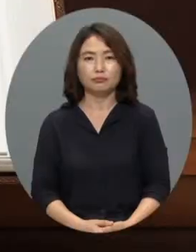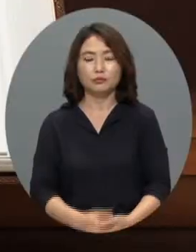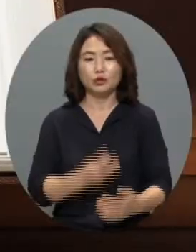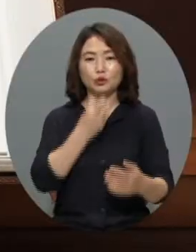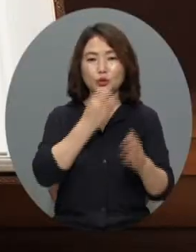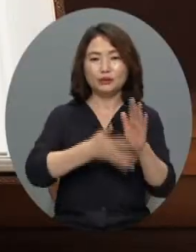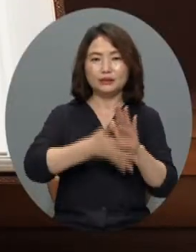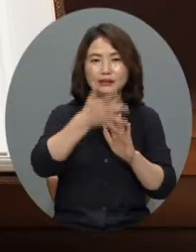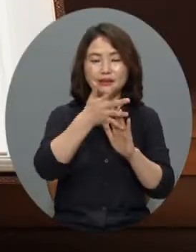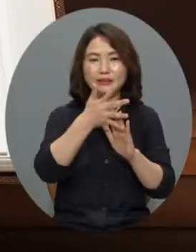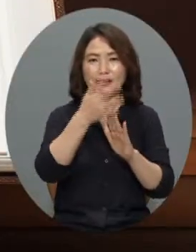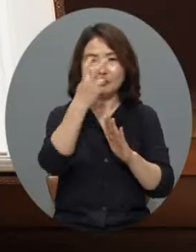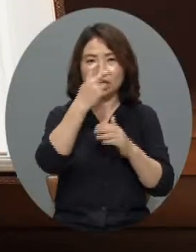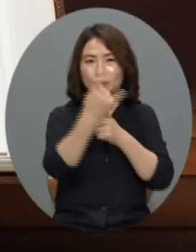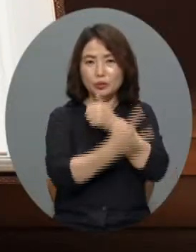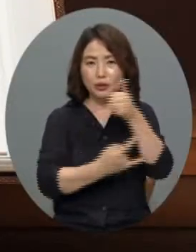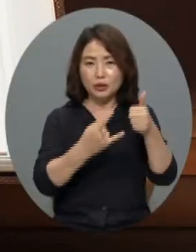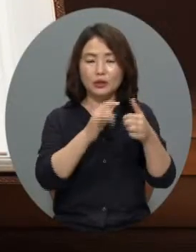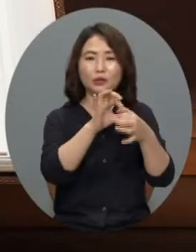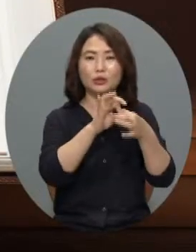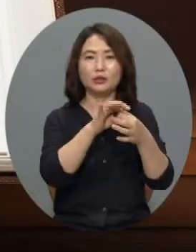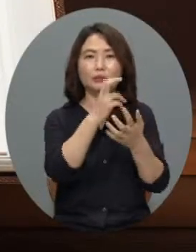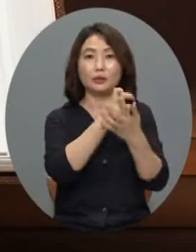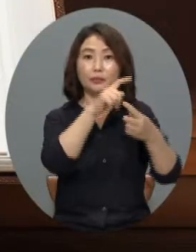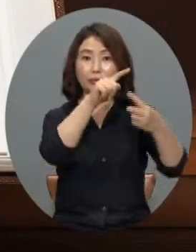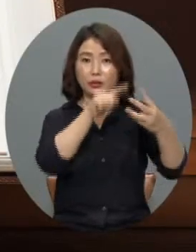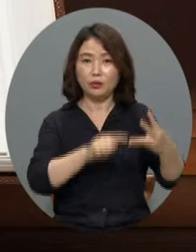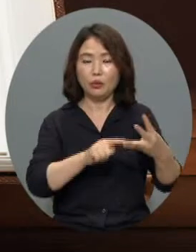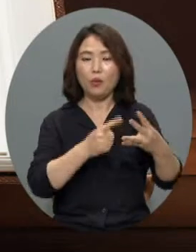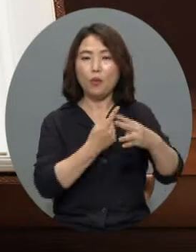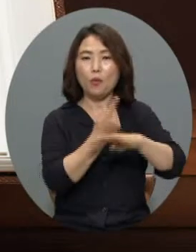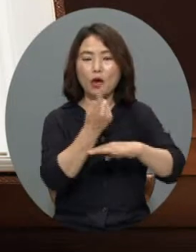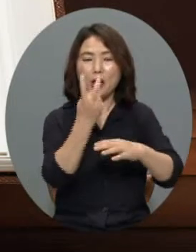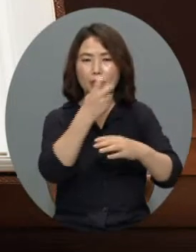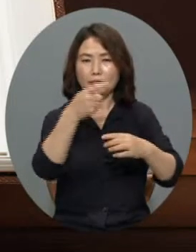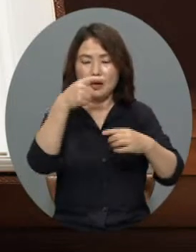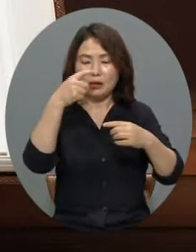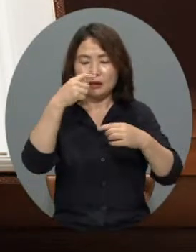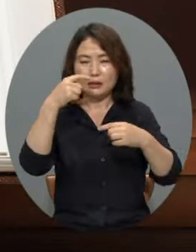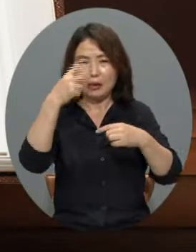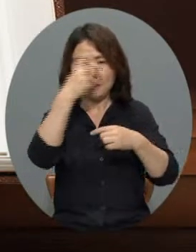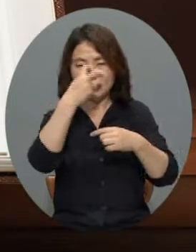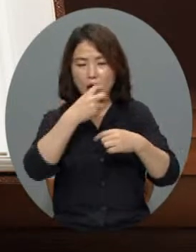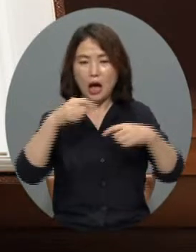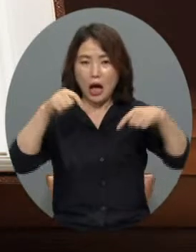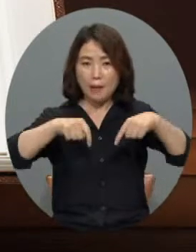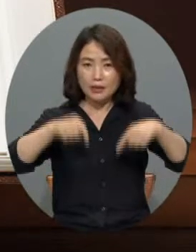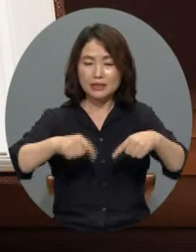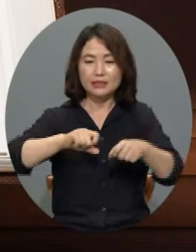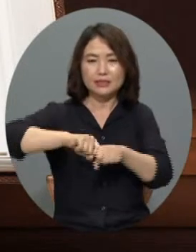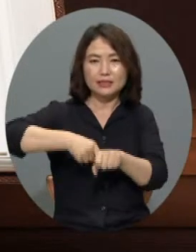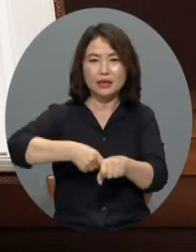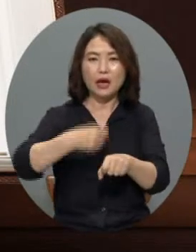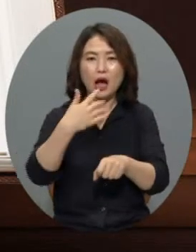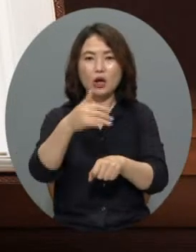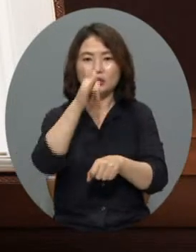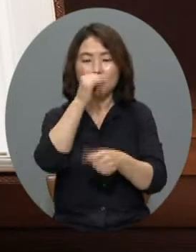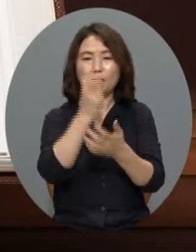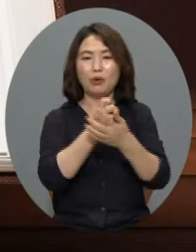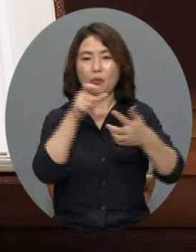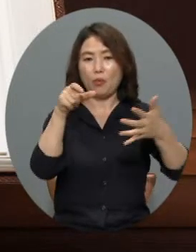서울시 의 감사 위원회 관련 조립니다 외부 인사가 합의해서 감사나 징계를 할 수 있도록